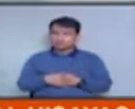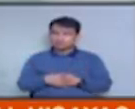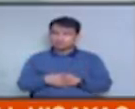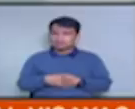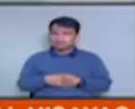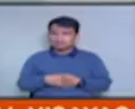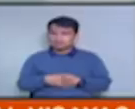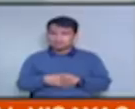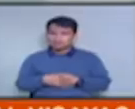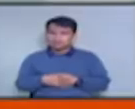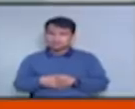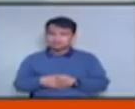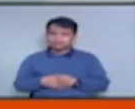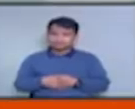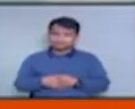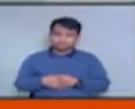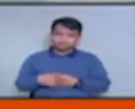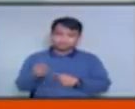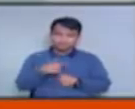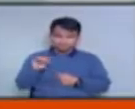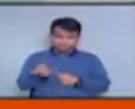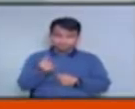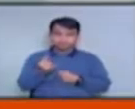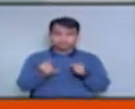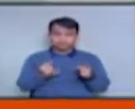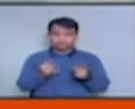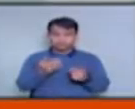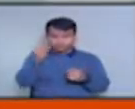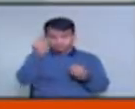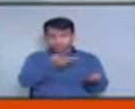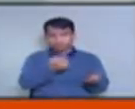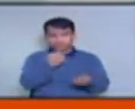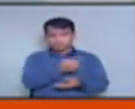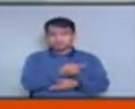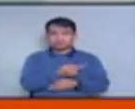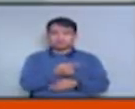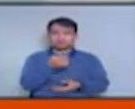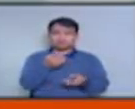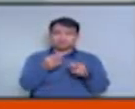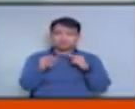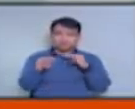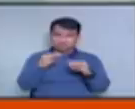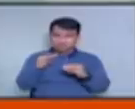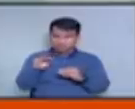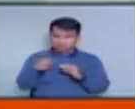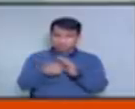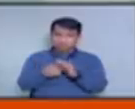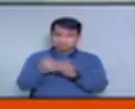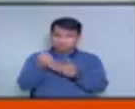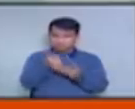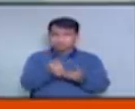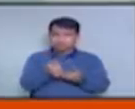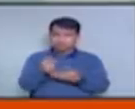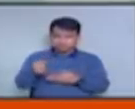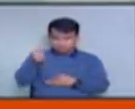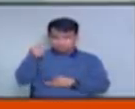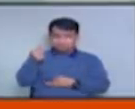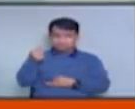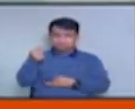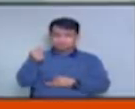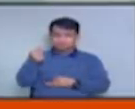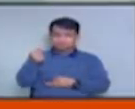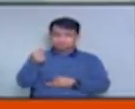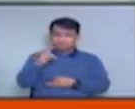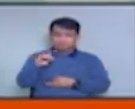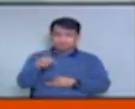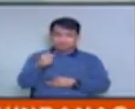po, yung DOJ at yung DOJ po, sasabihan po yung immigration na bigyan siya ng hold departure order.